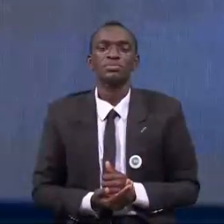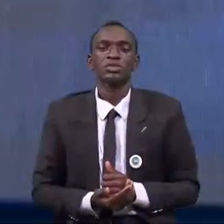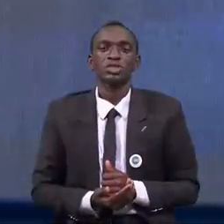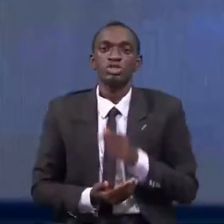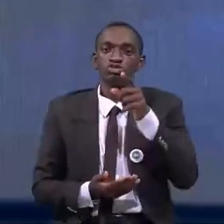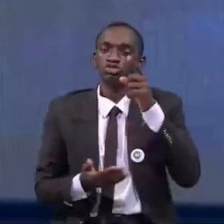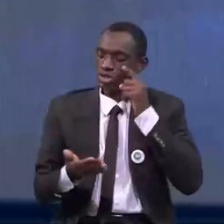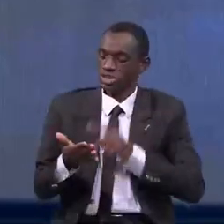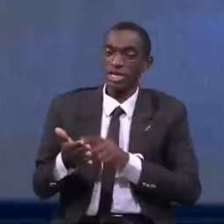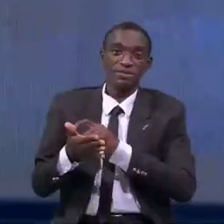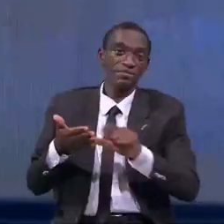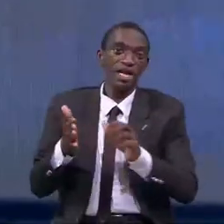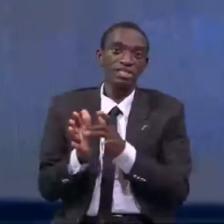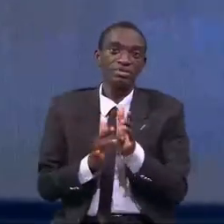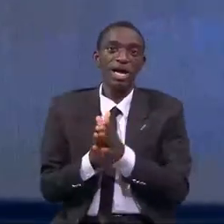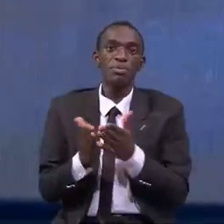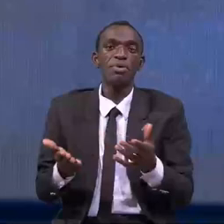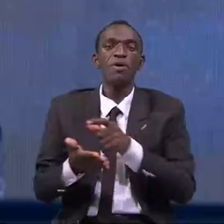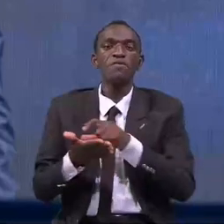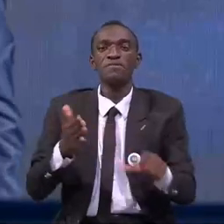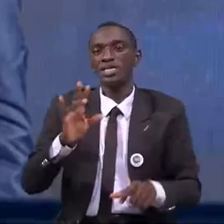ici le verset 7